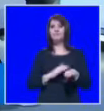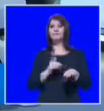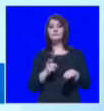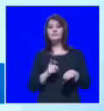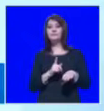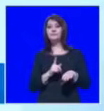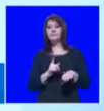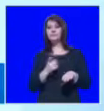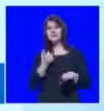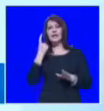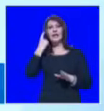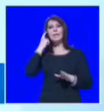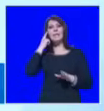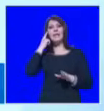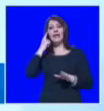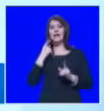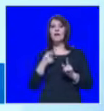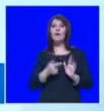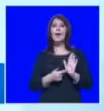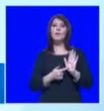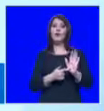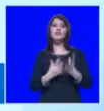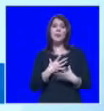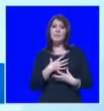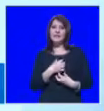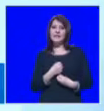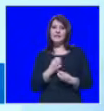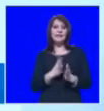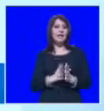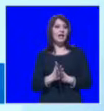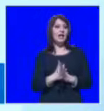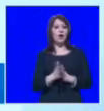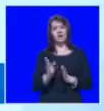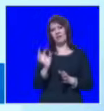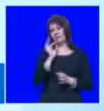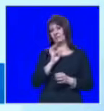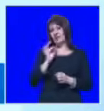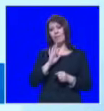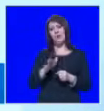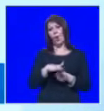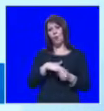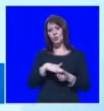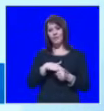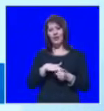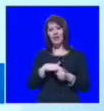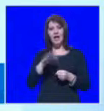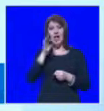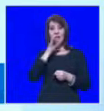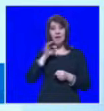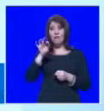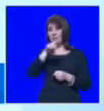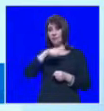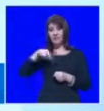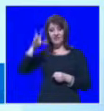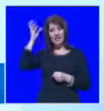независими мнения показват, че притесненията на хората са неоснователни. Няма в нито една от държавите,